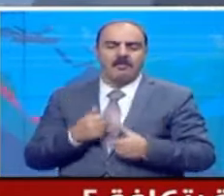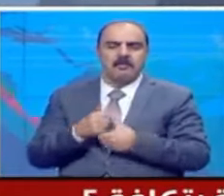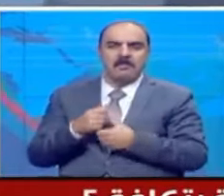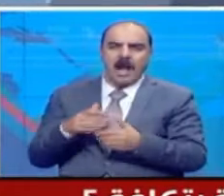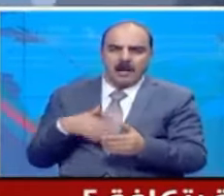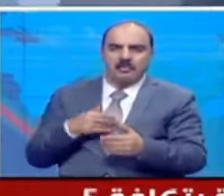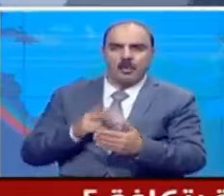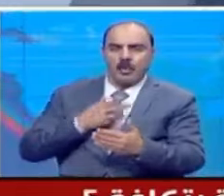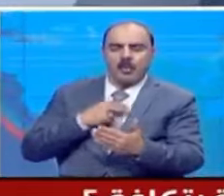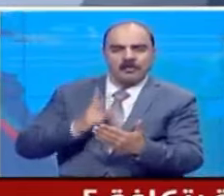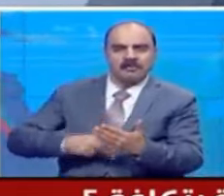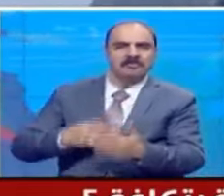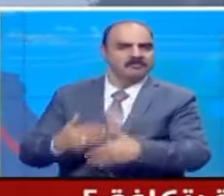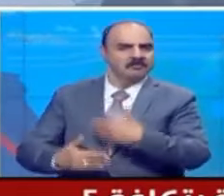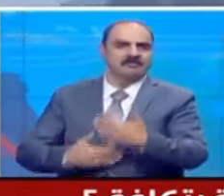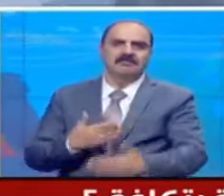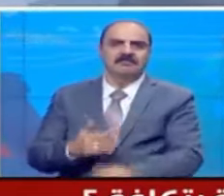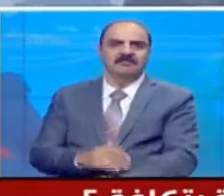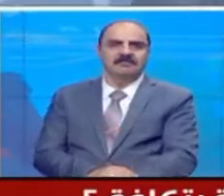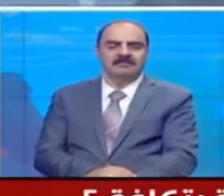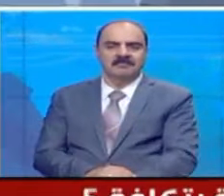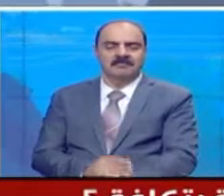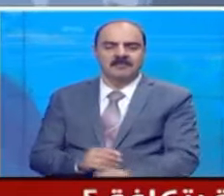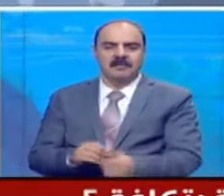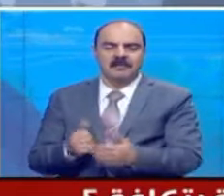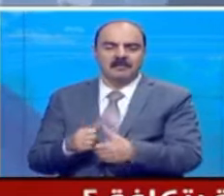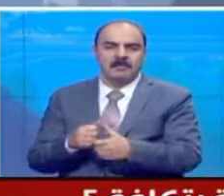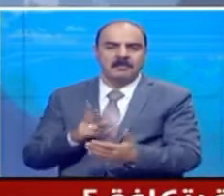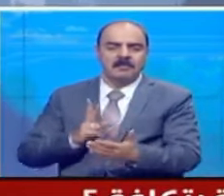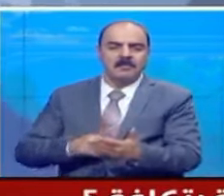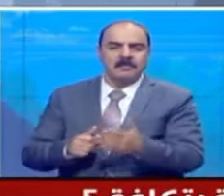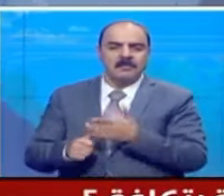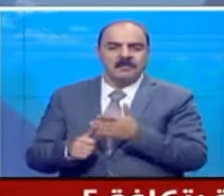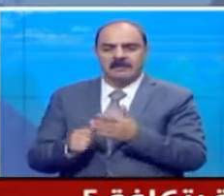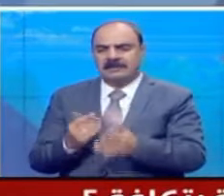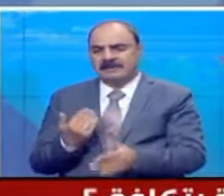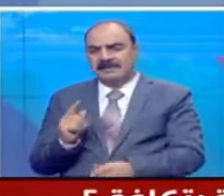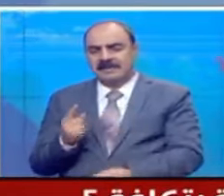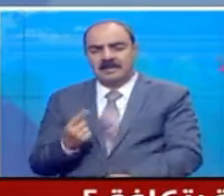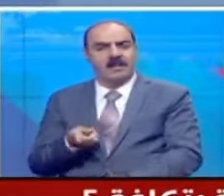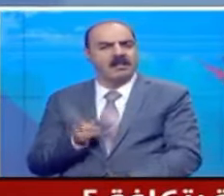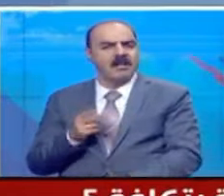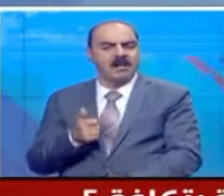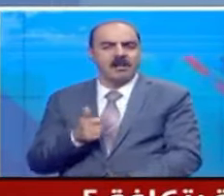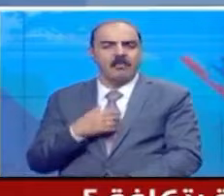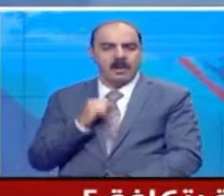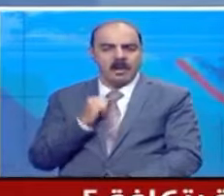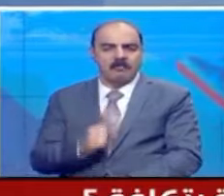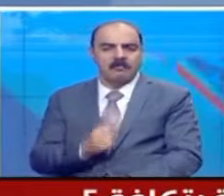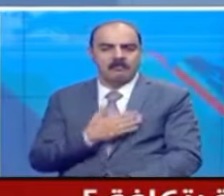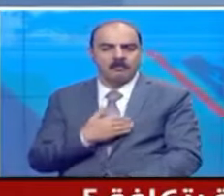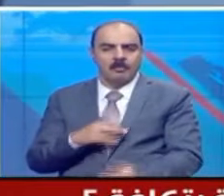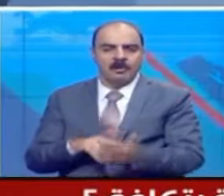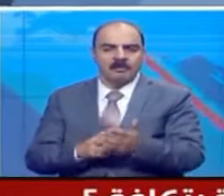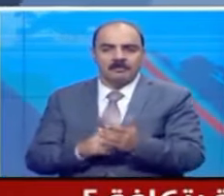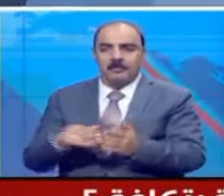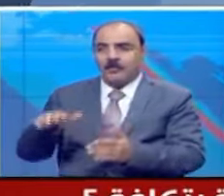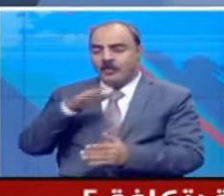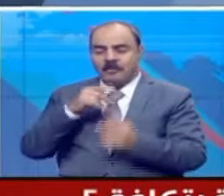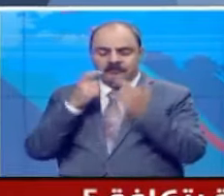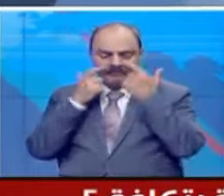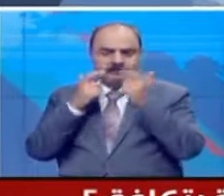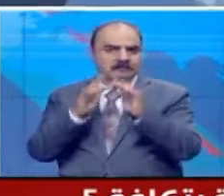المزيد من هذه القرارات، إلا أن حزمة القرارات التي تم إصدارها خلال الساعات الماضية تؤكد على أن القيادة